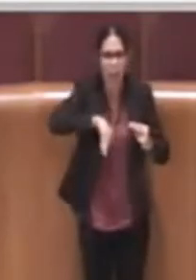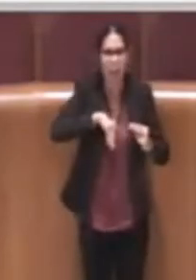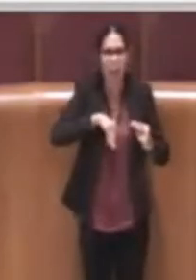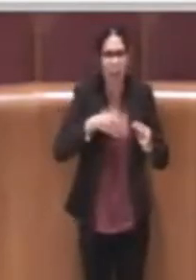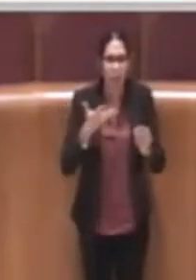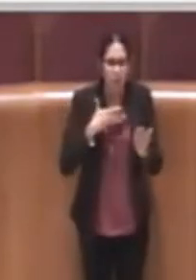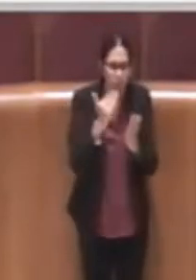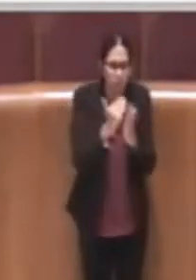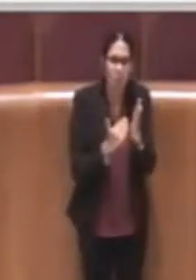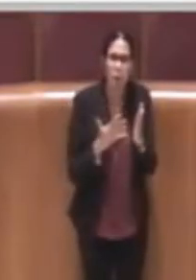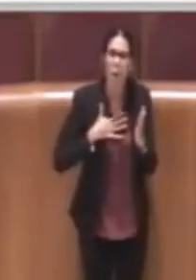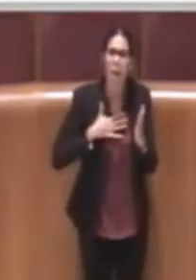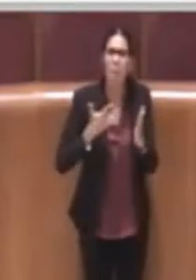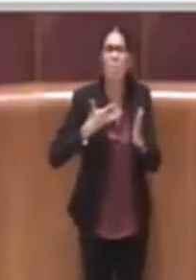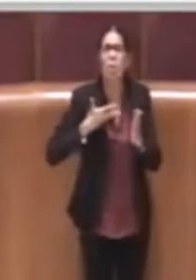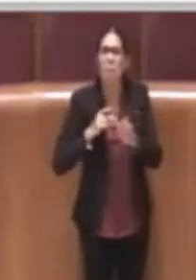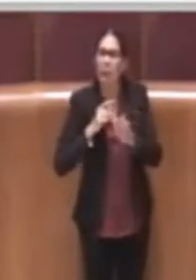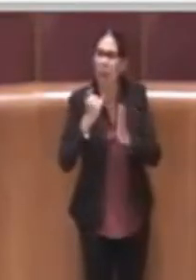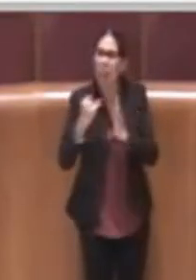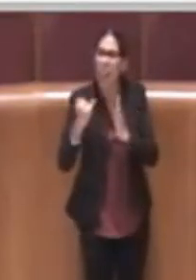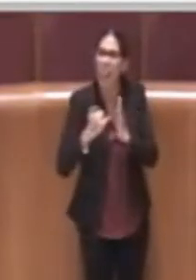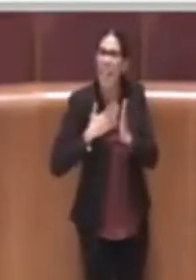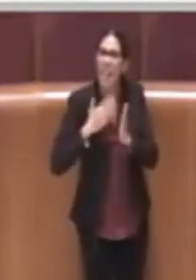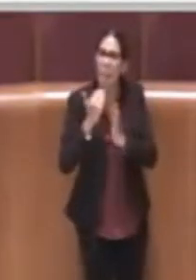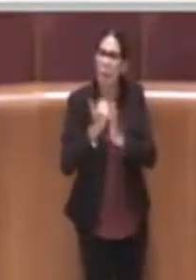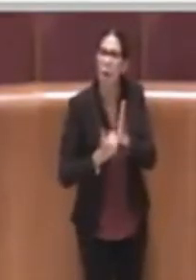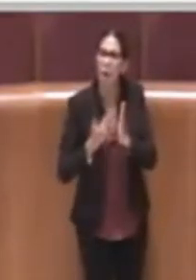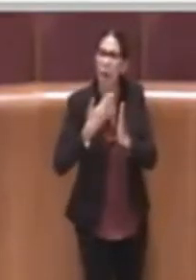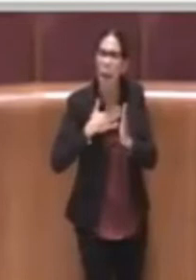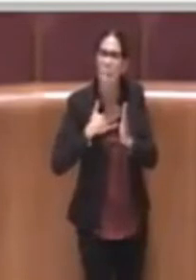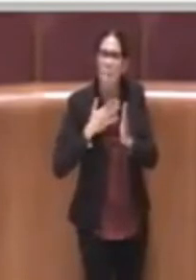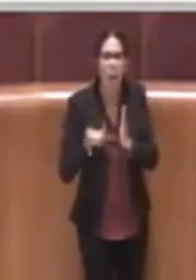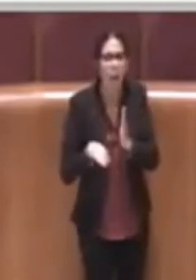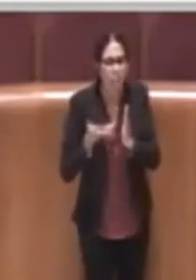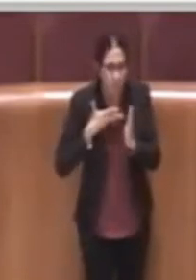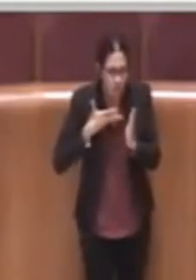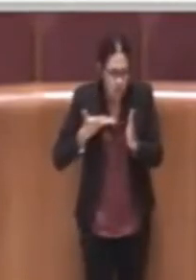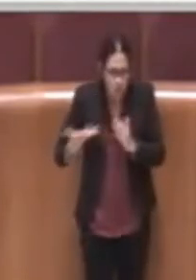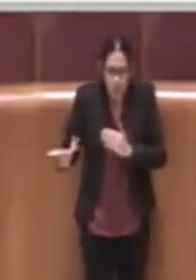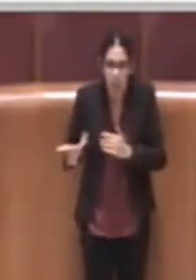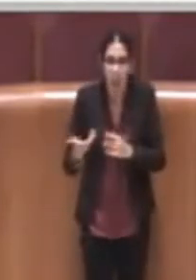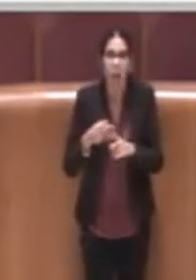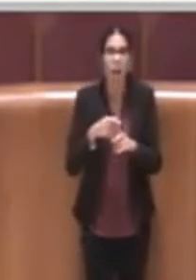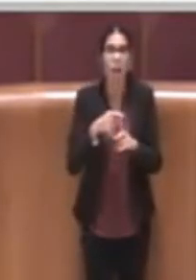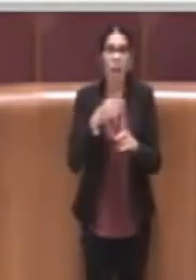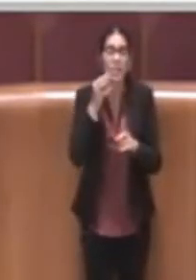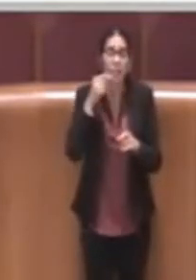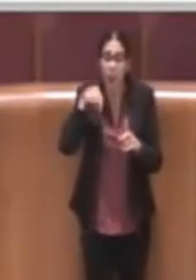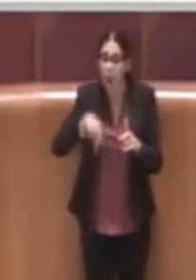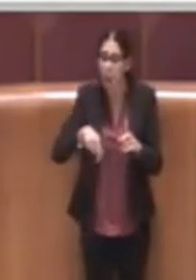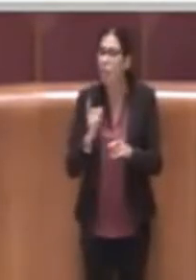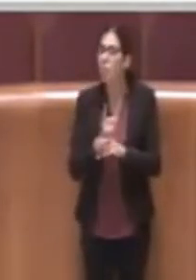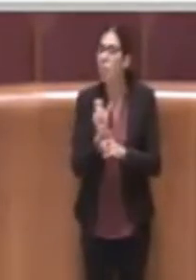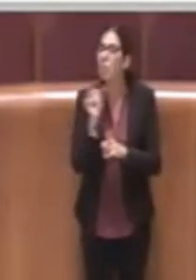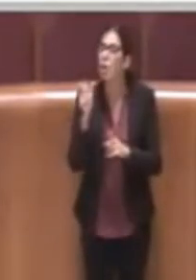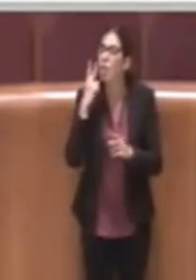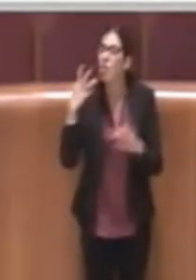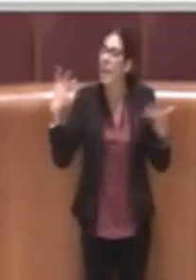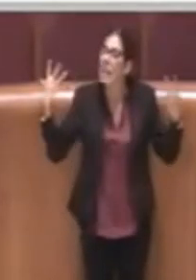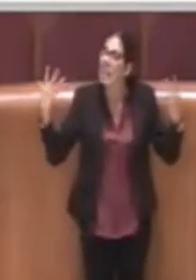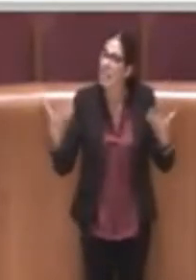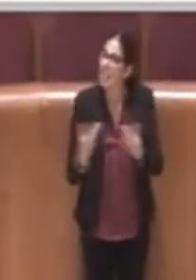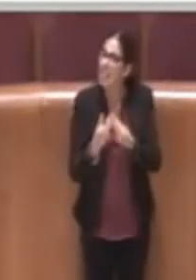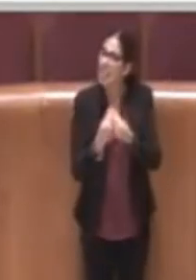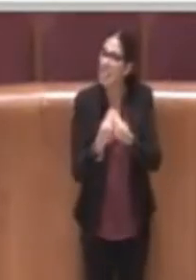programmatiche. Si tratta qui oggi di trovare tutti insieme, tutte le forze politiche, una strada per